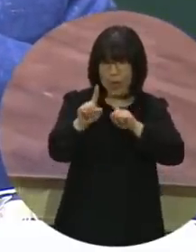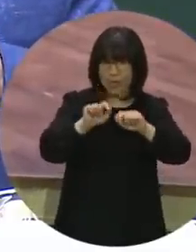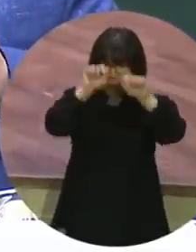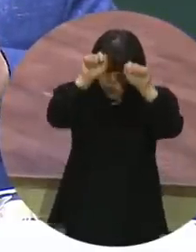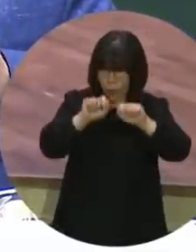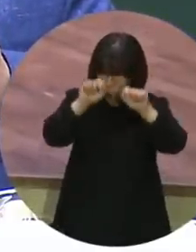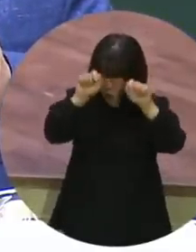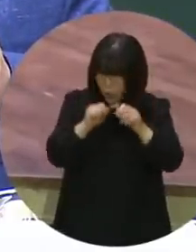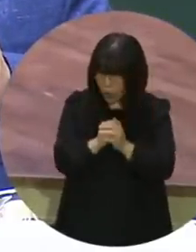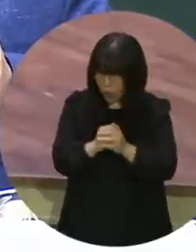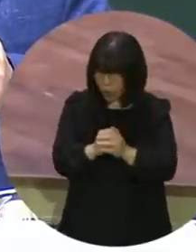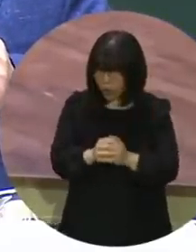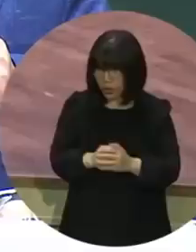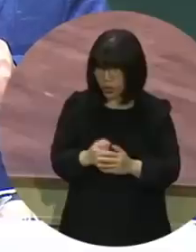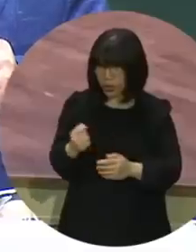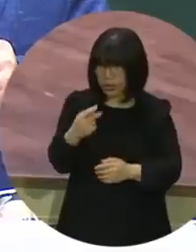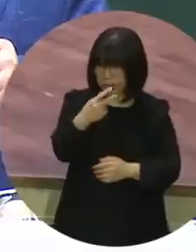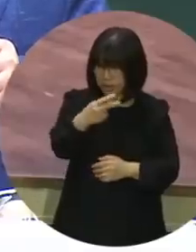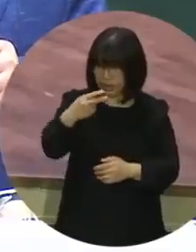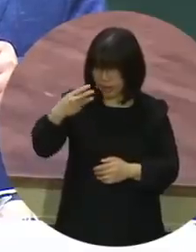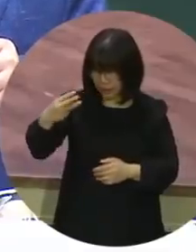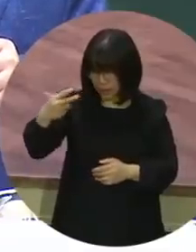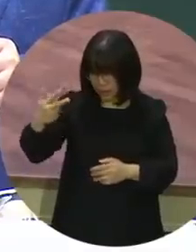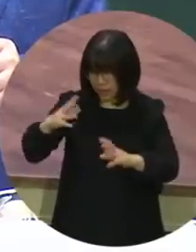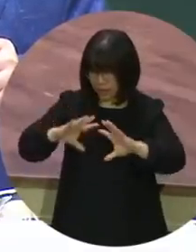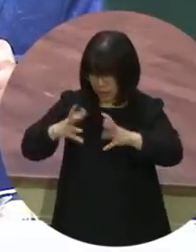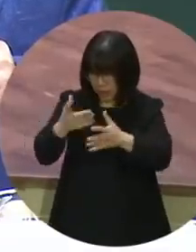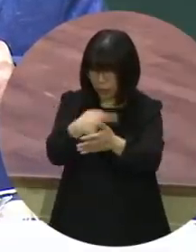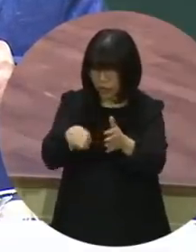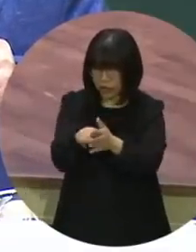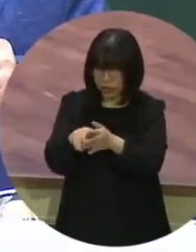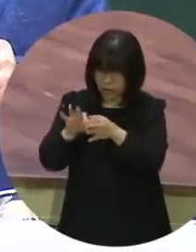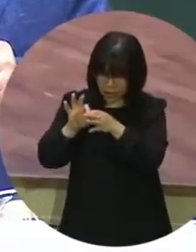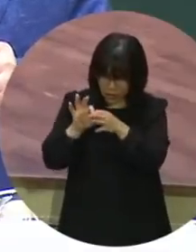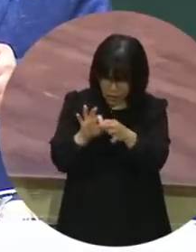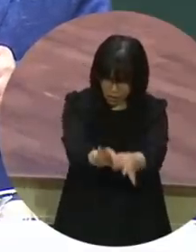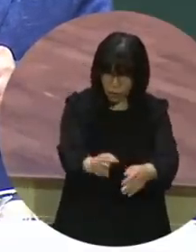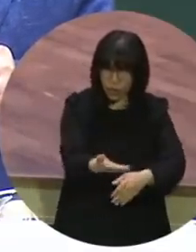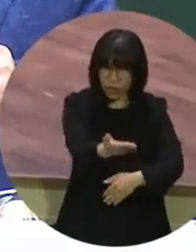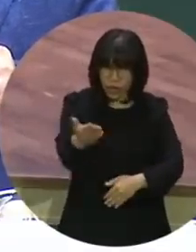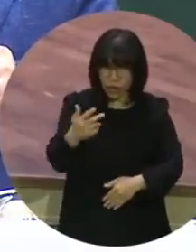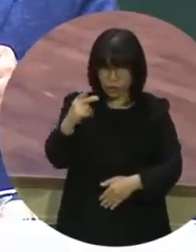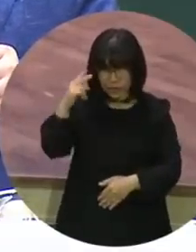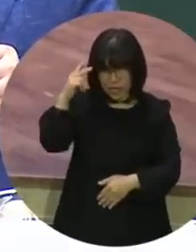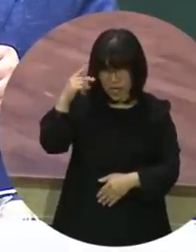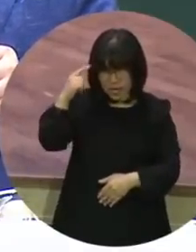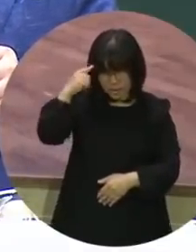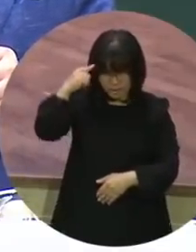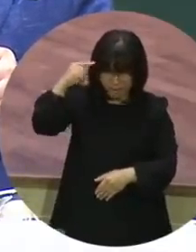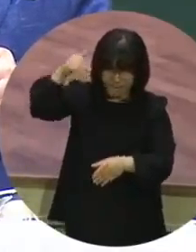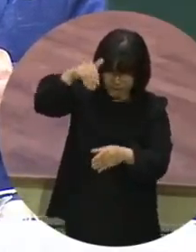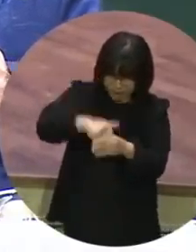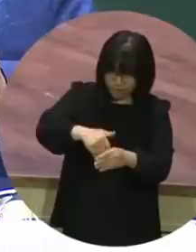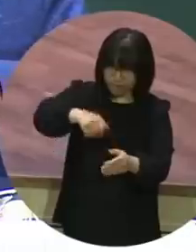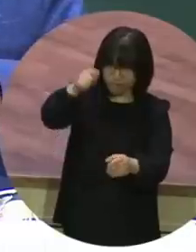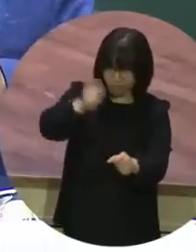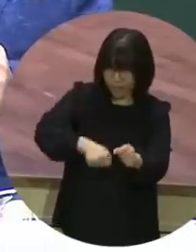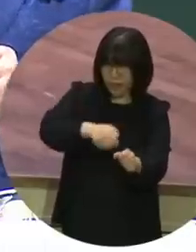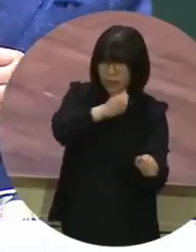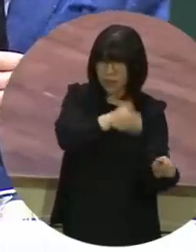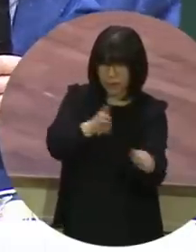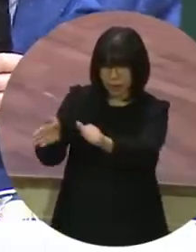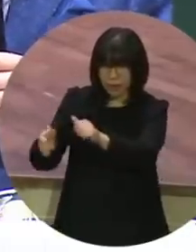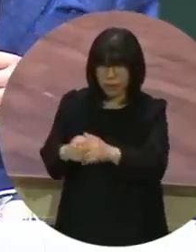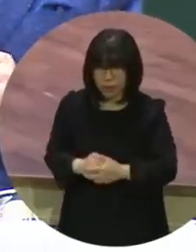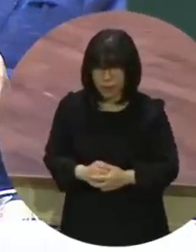그냥 막 잠꼬대도 하고 이 사천 말씀도 237 나라. 이게 사상이 돼야 돼요. 사상이. 그래 되시기 바랍니다. 자,